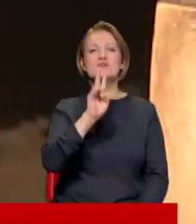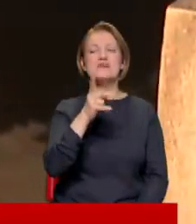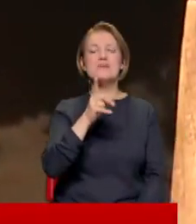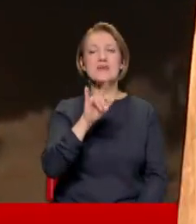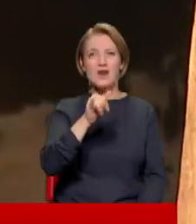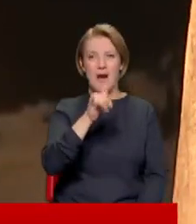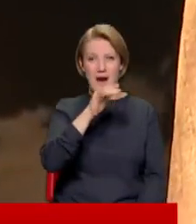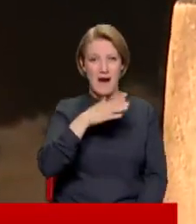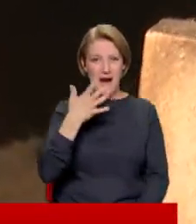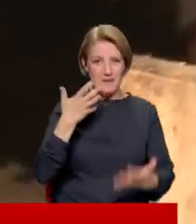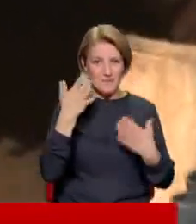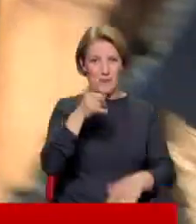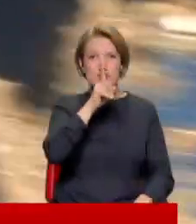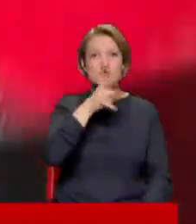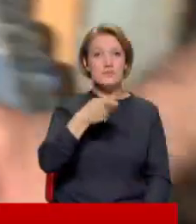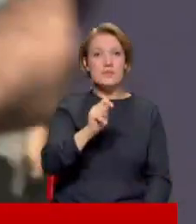lira mı?